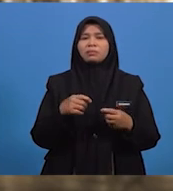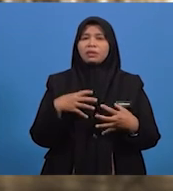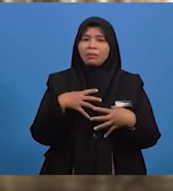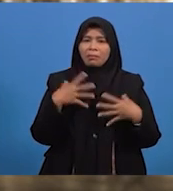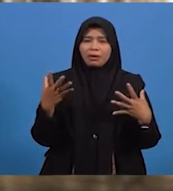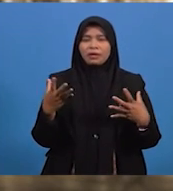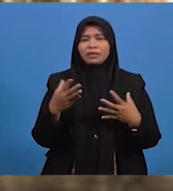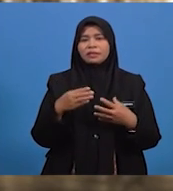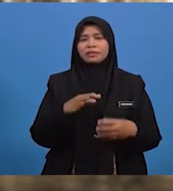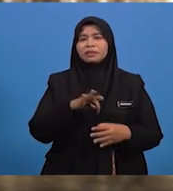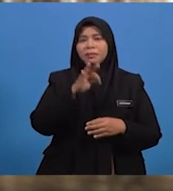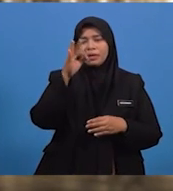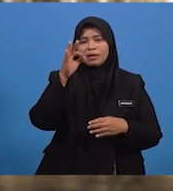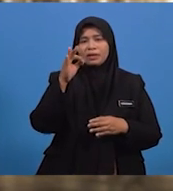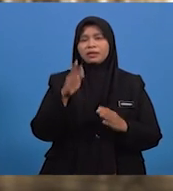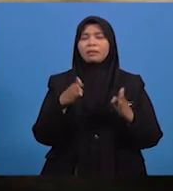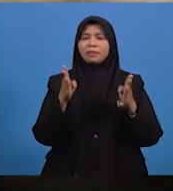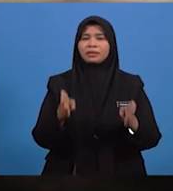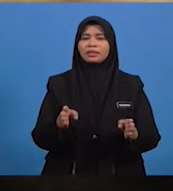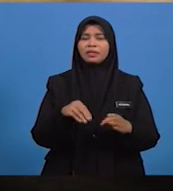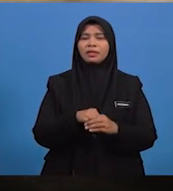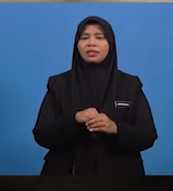dalam kalangan rakyat Jepun.